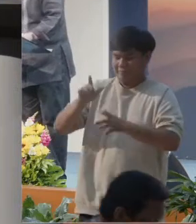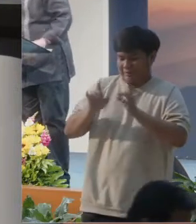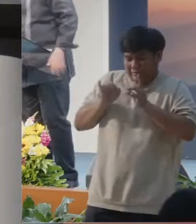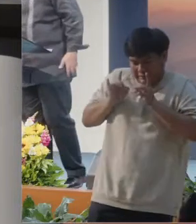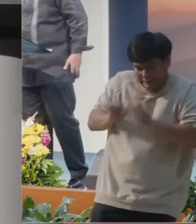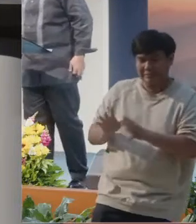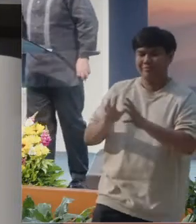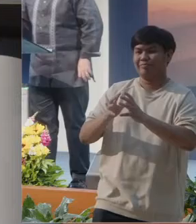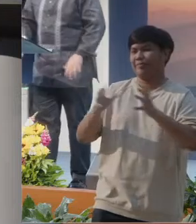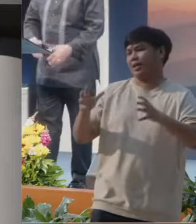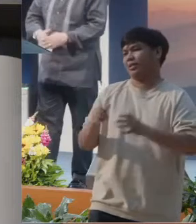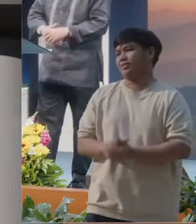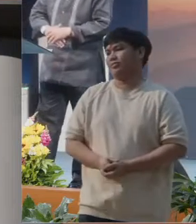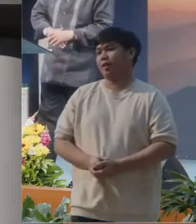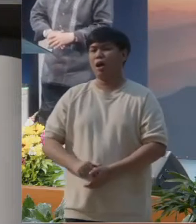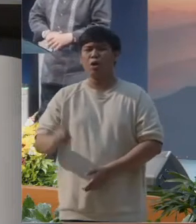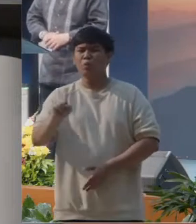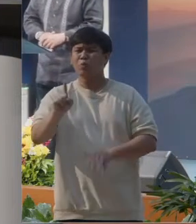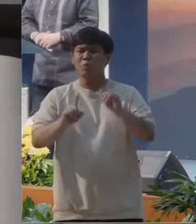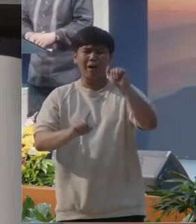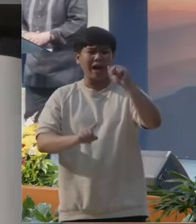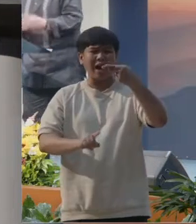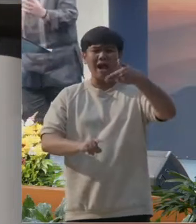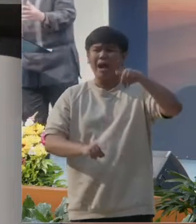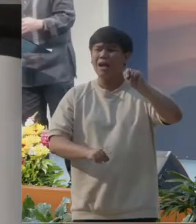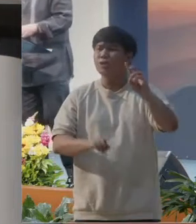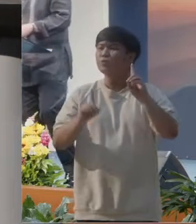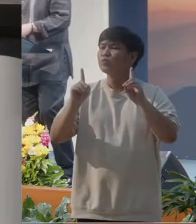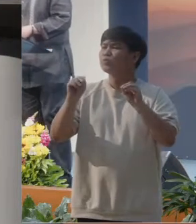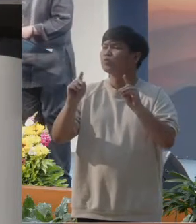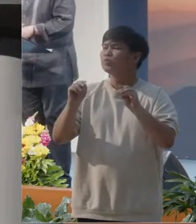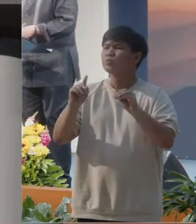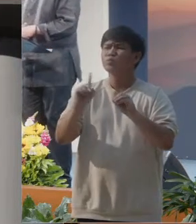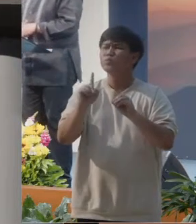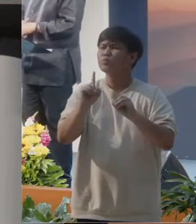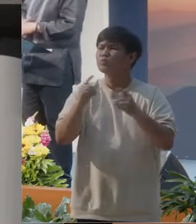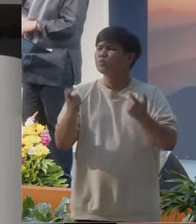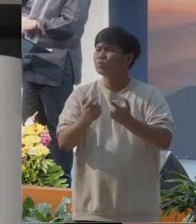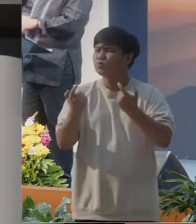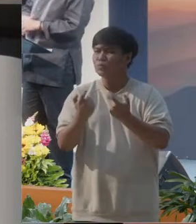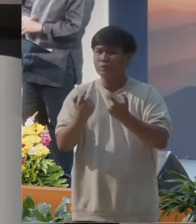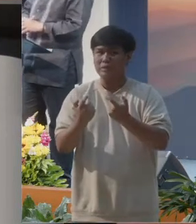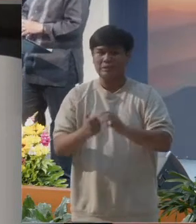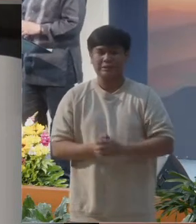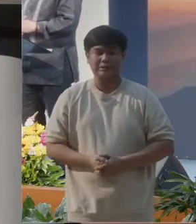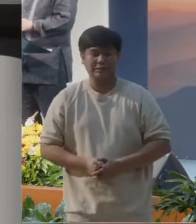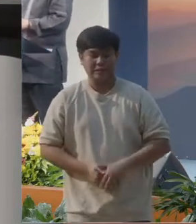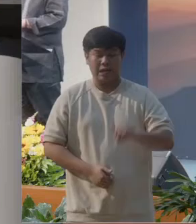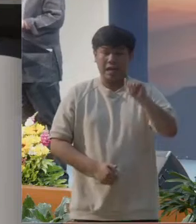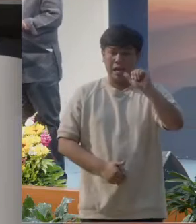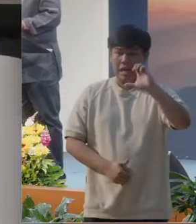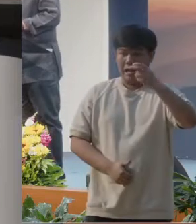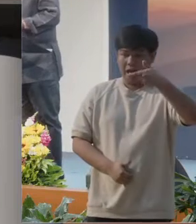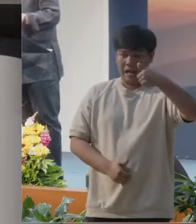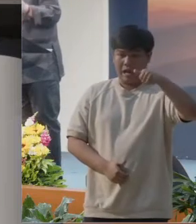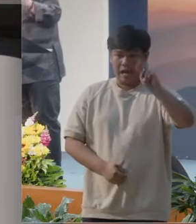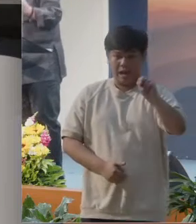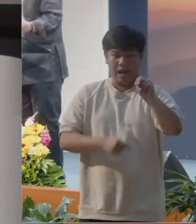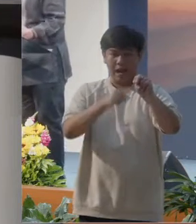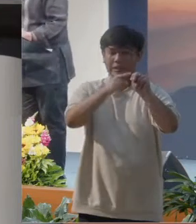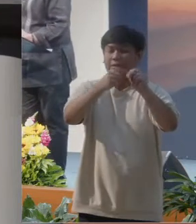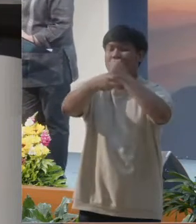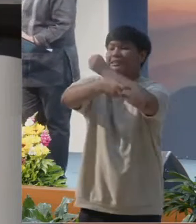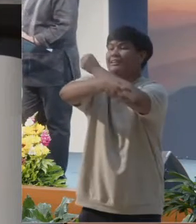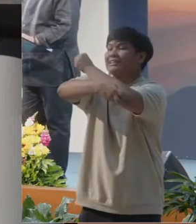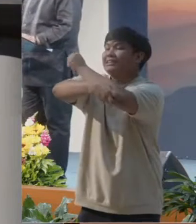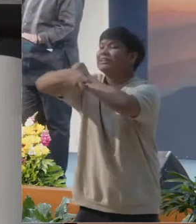naging kasalanan o ang pagsuway ni Akan? Ito po ay nagsimula sapagkat ninakaw po niya ang mga